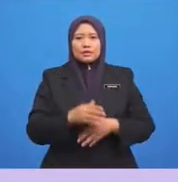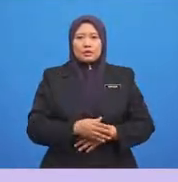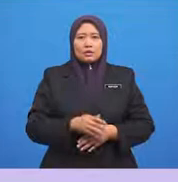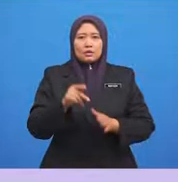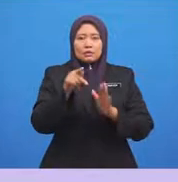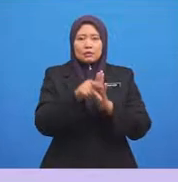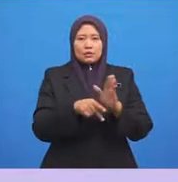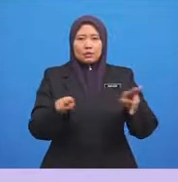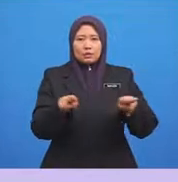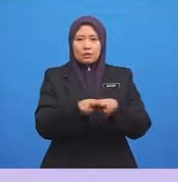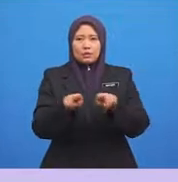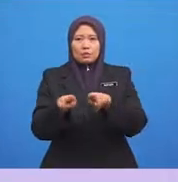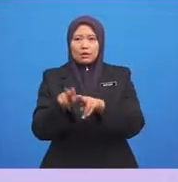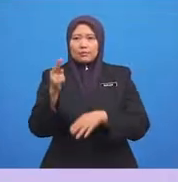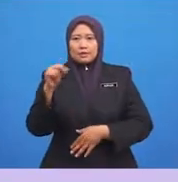perumpamaan,